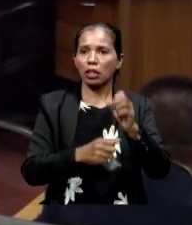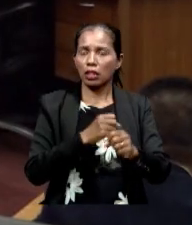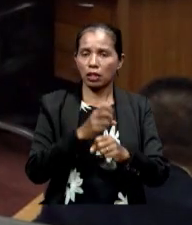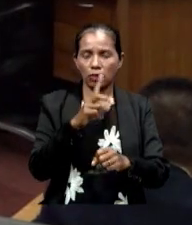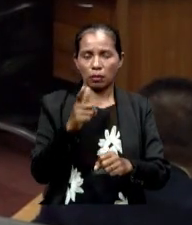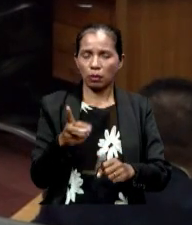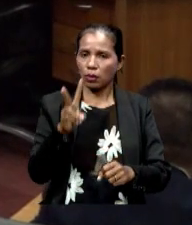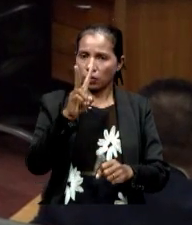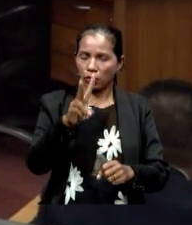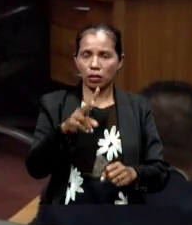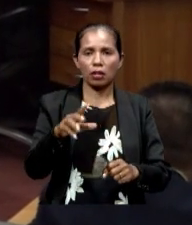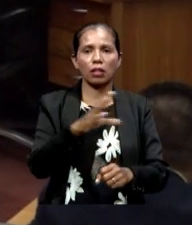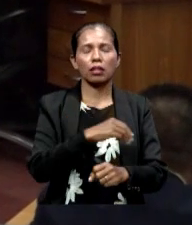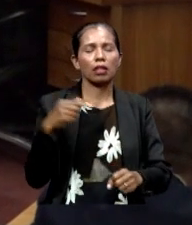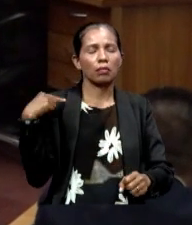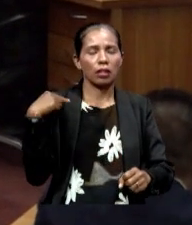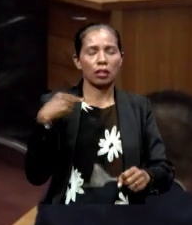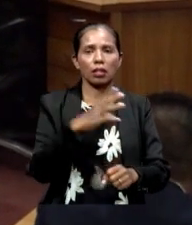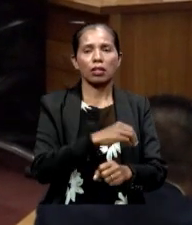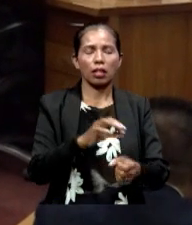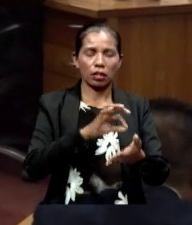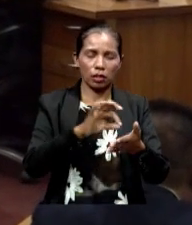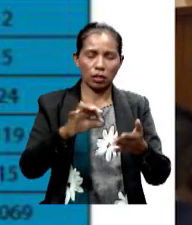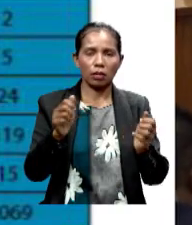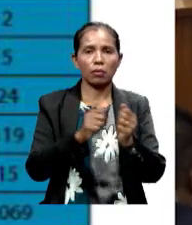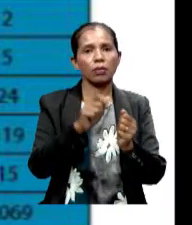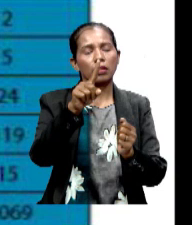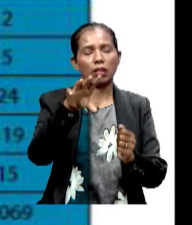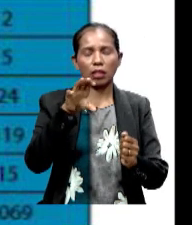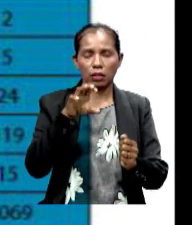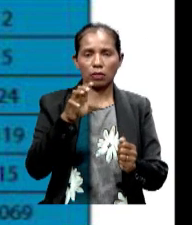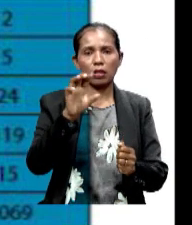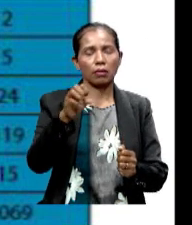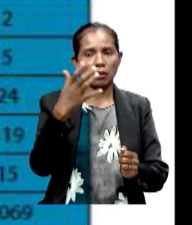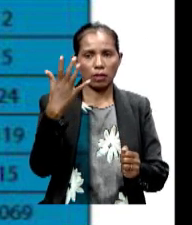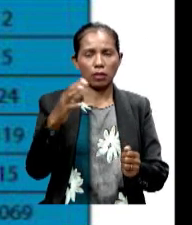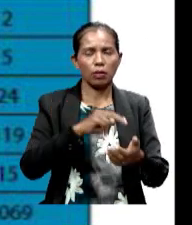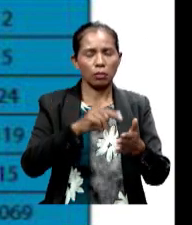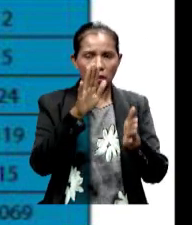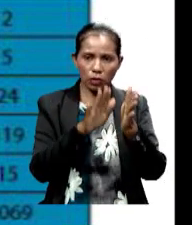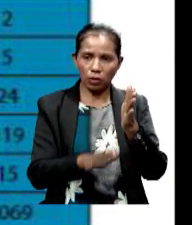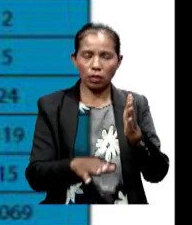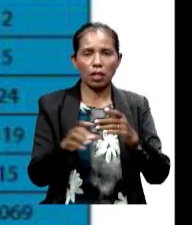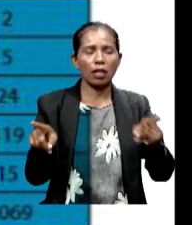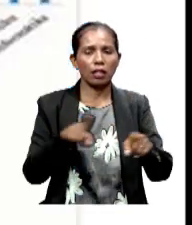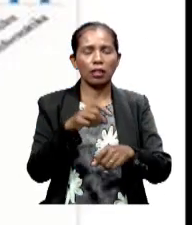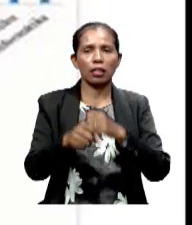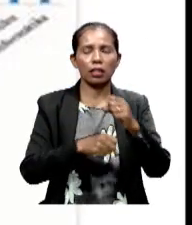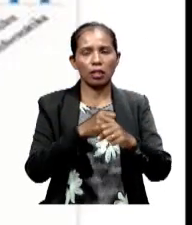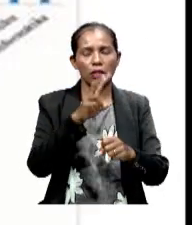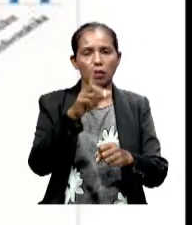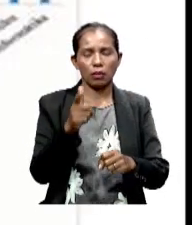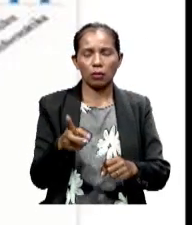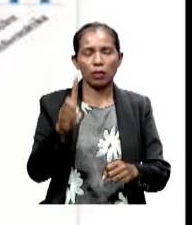Gabineti Central rezistu procesul caju hamutuk atus ida sanur răsing lima. Nune, numărul refere ki cliu compară cu tinang rurul răsing ida.